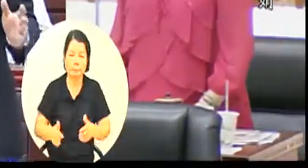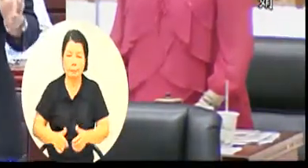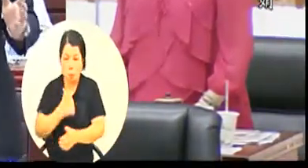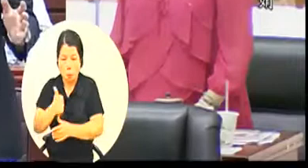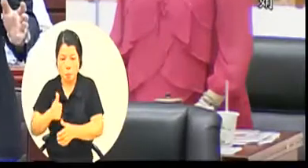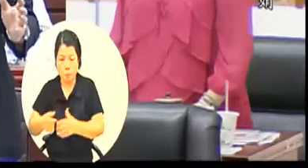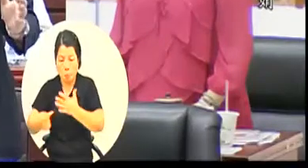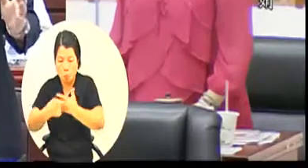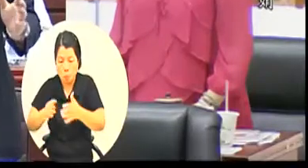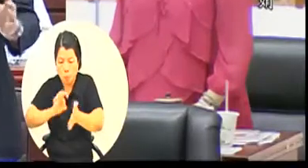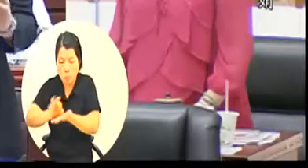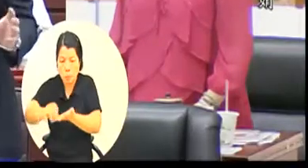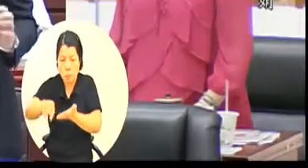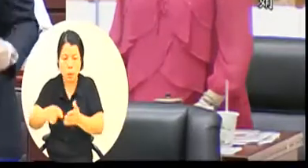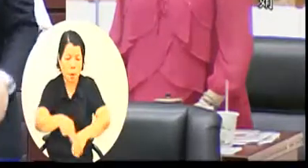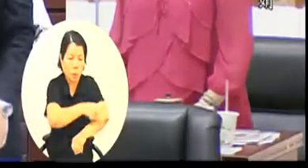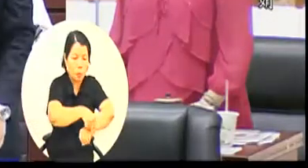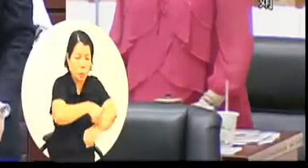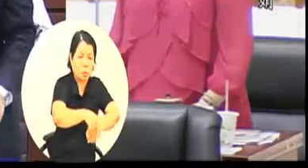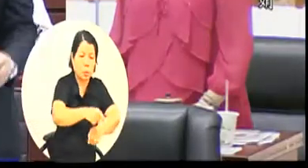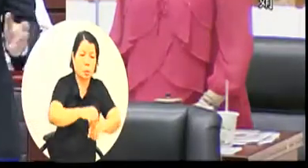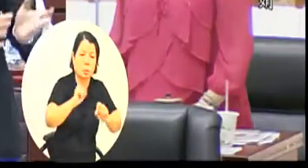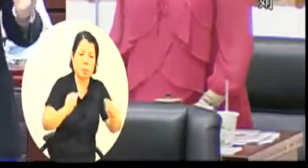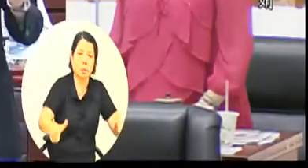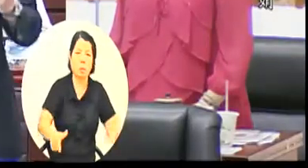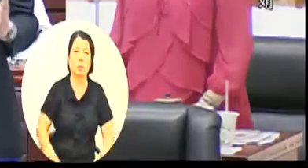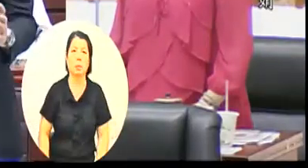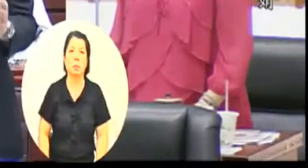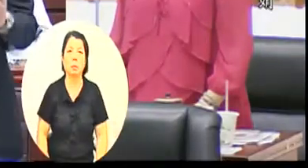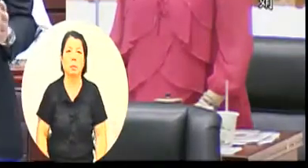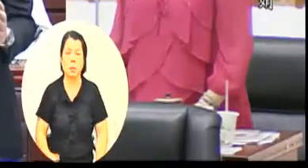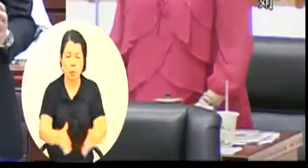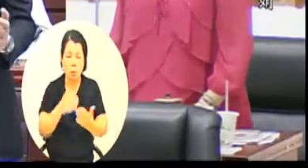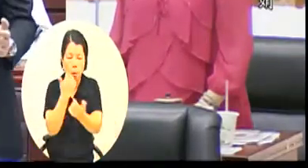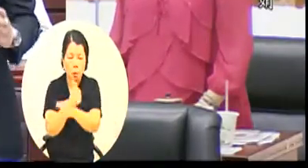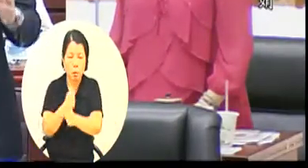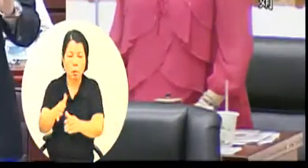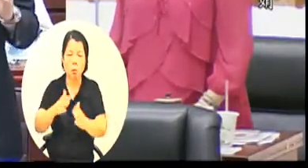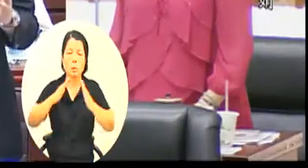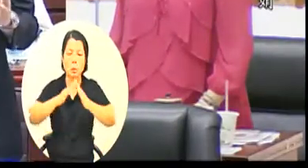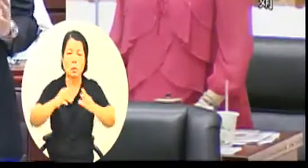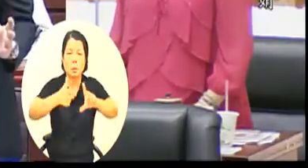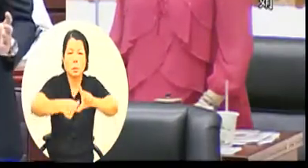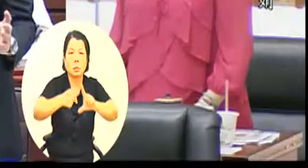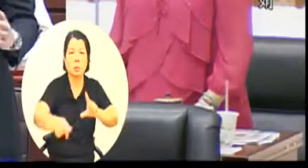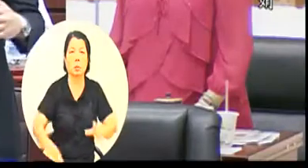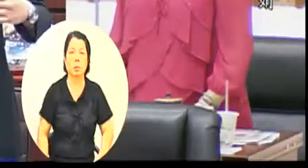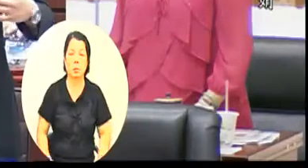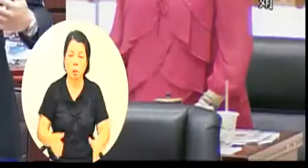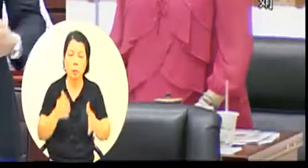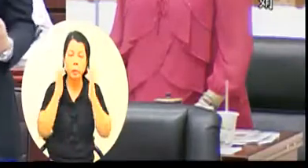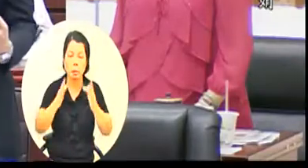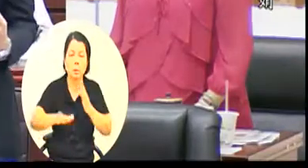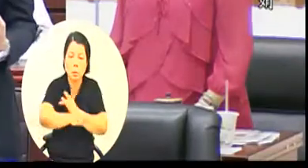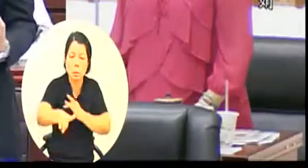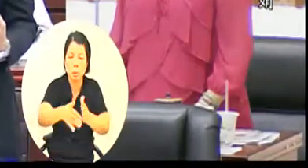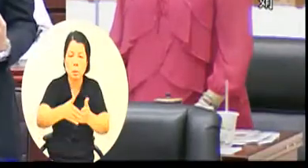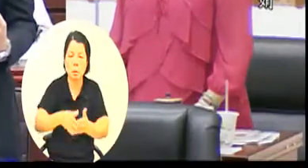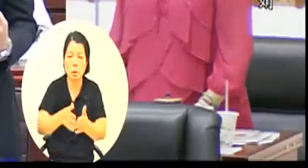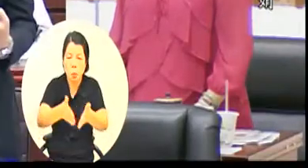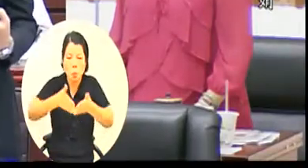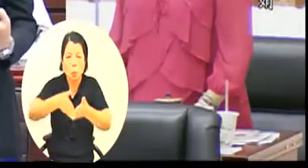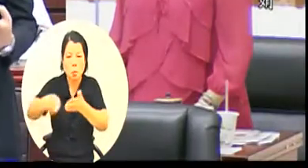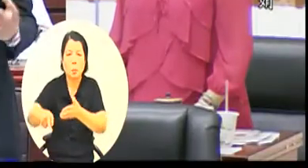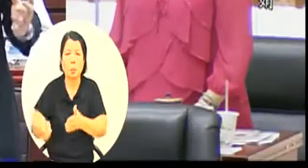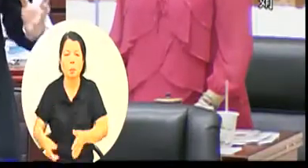初都市计划划设的用意不符合的状况之下，另外在考量市区事实上对市场用地需求，其实以新形态